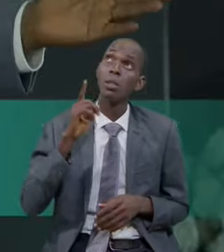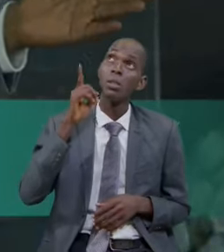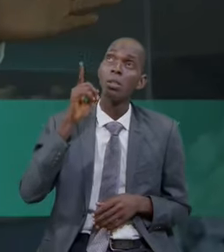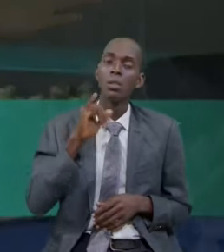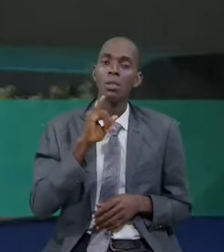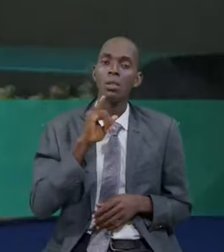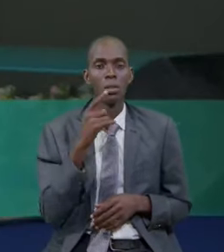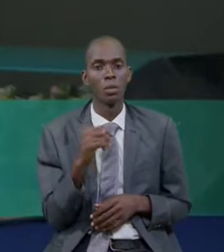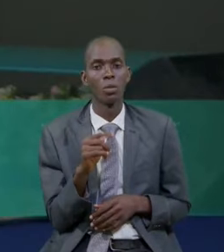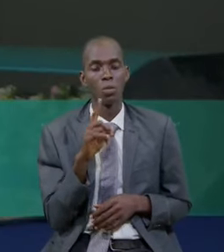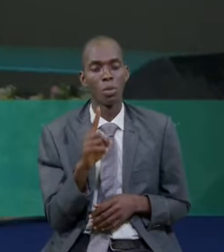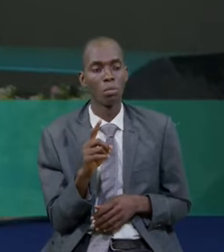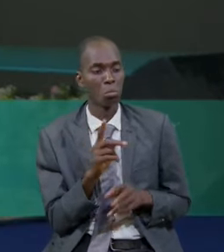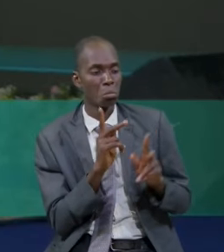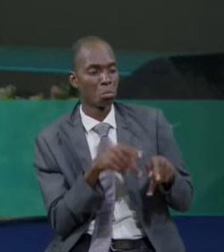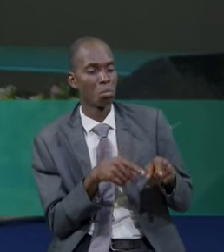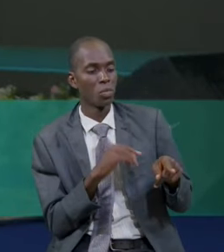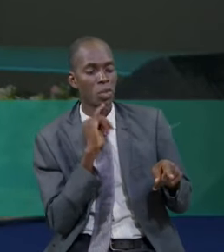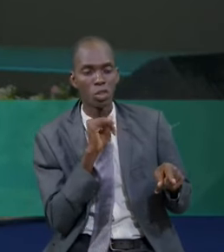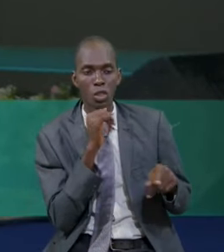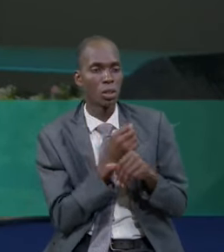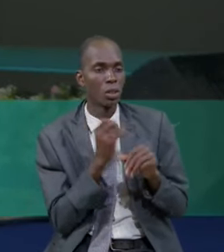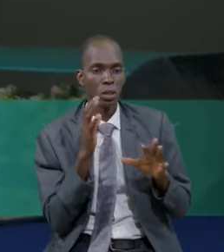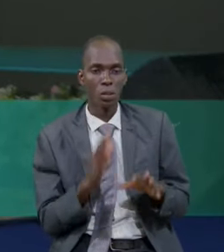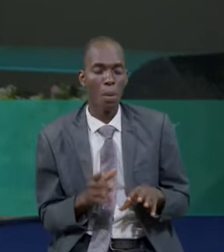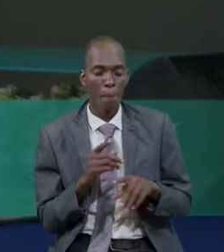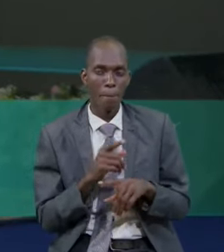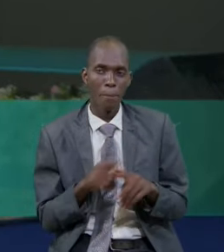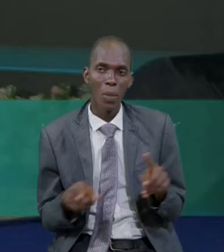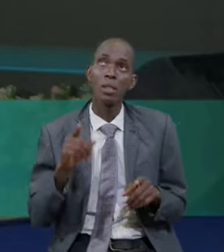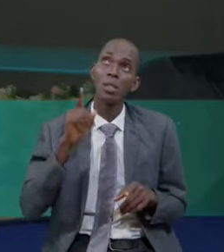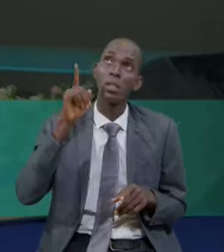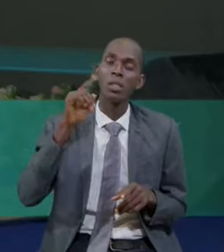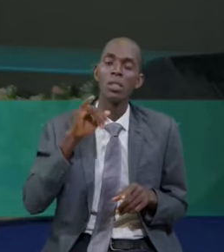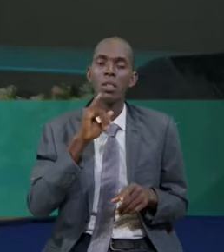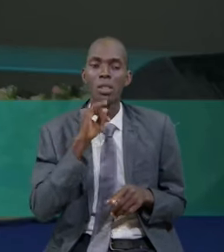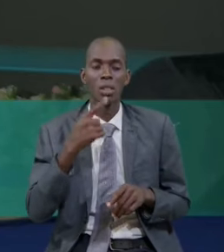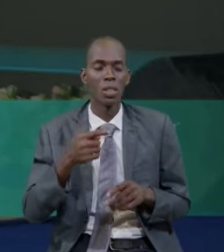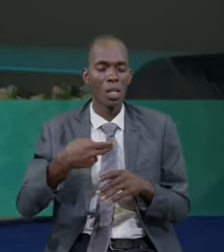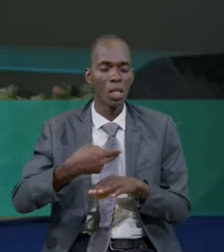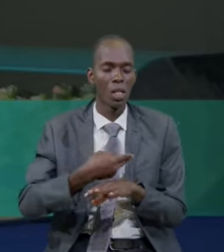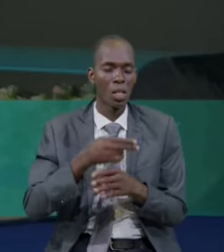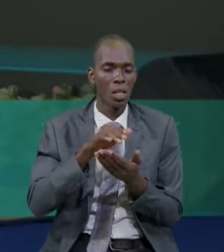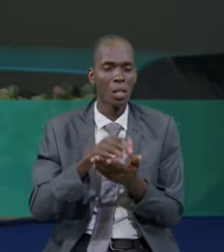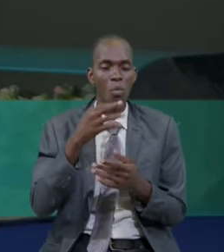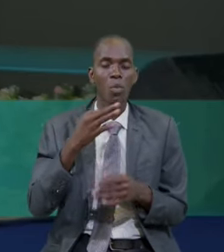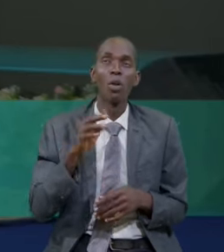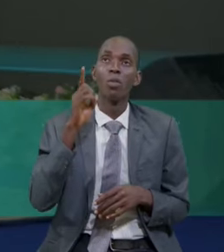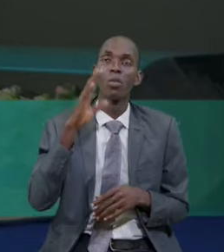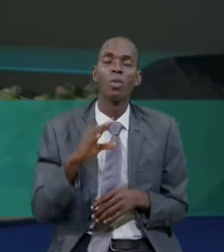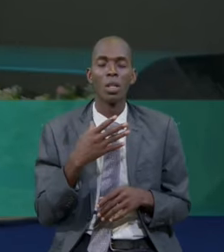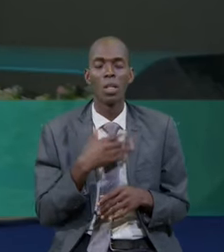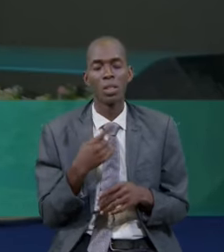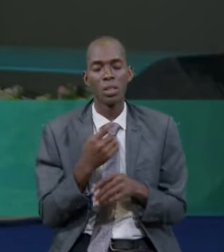le Sauveur, mais voici l'agneau de Dieu, le Sauveur. Voici le Sauveur, afin qu'il